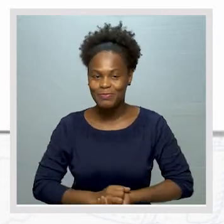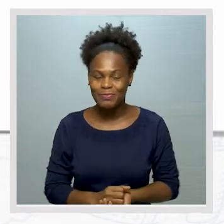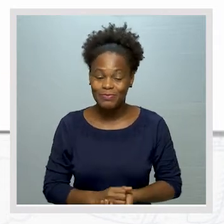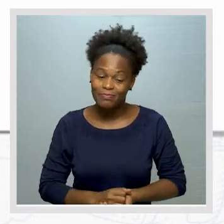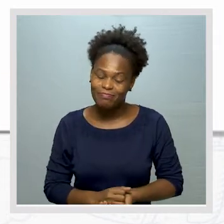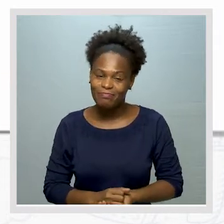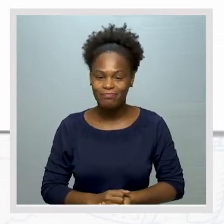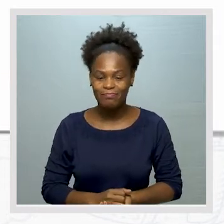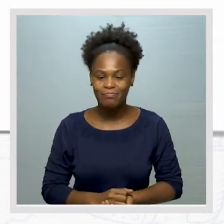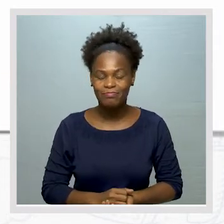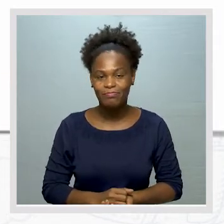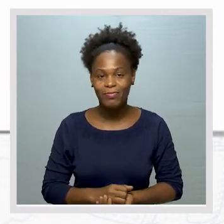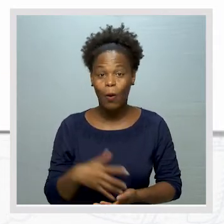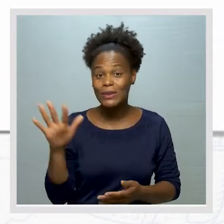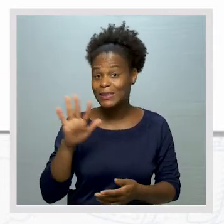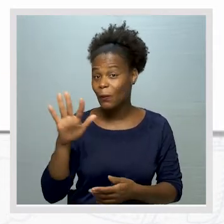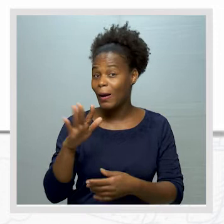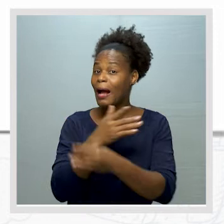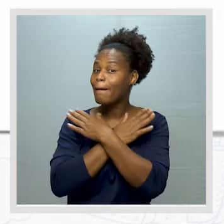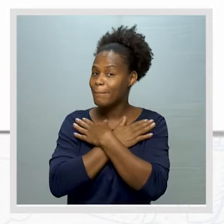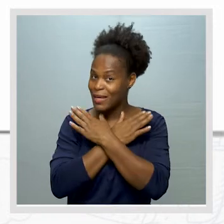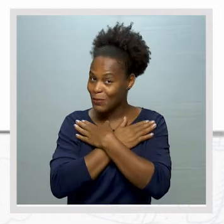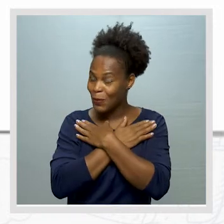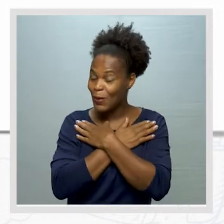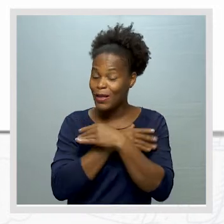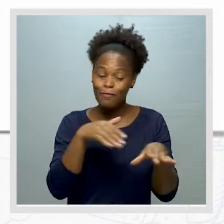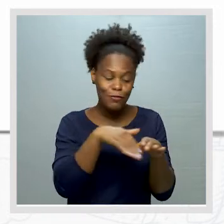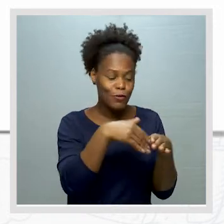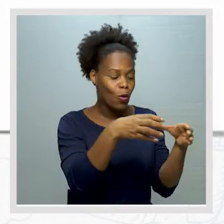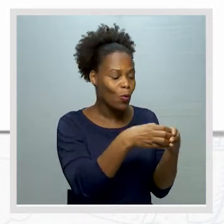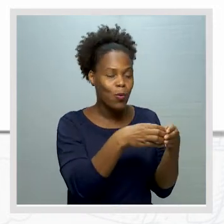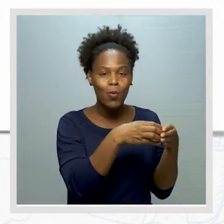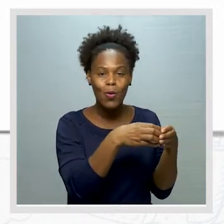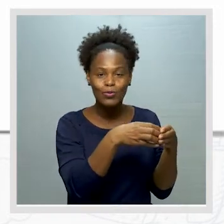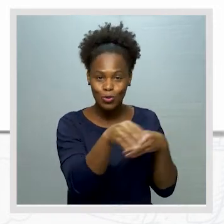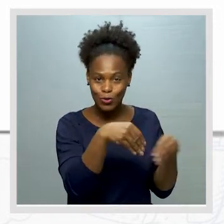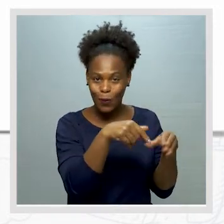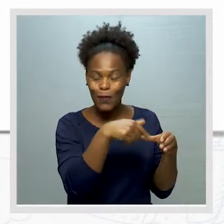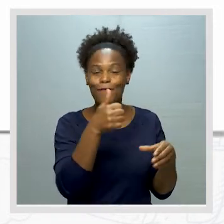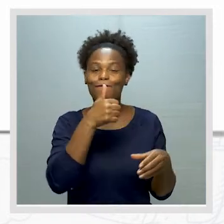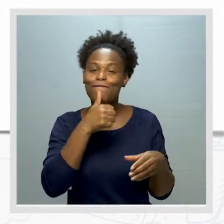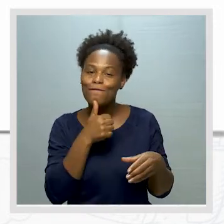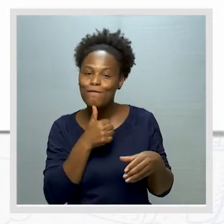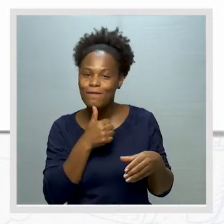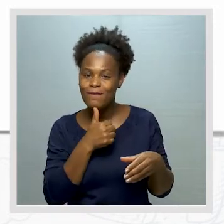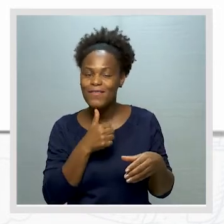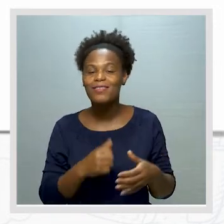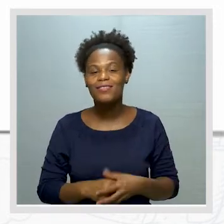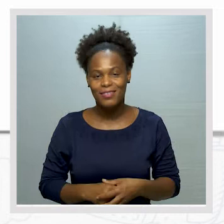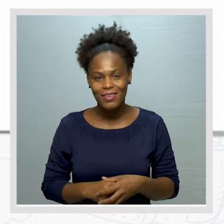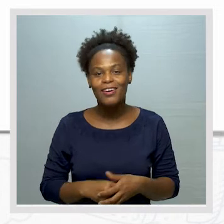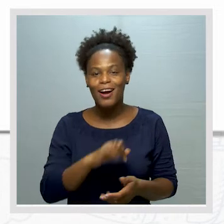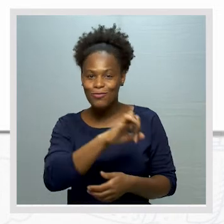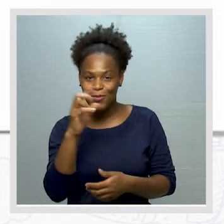Donc, les 5 amis font partie de l'équipe rouge. Vous avez